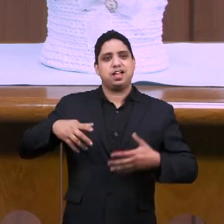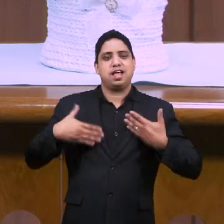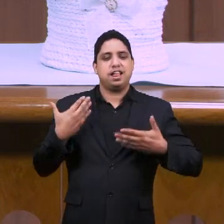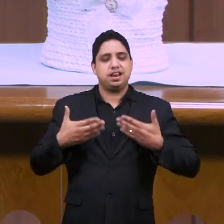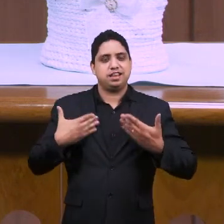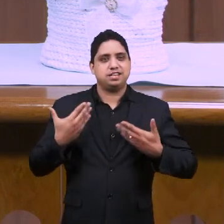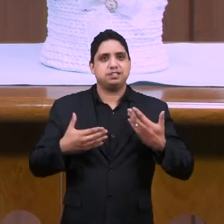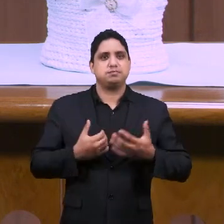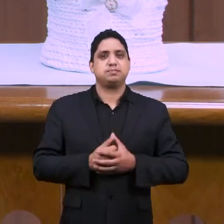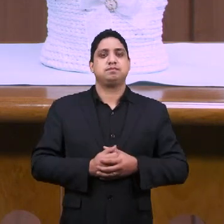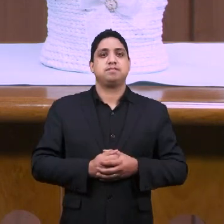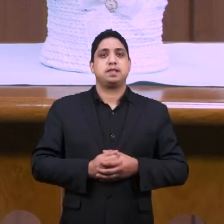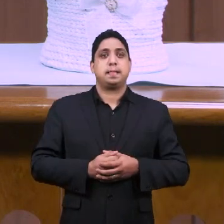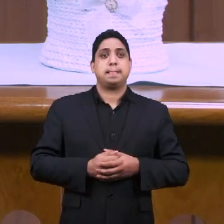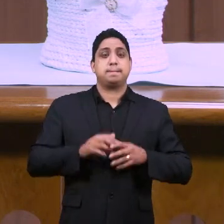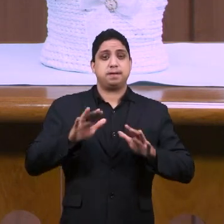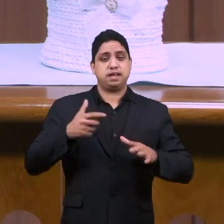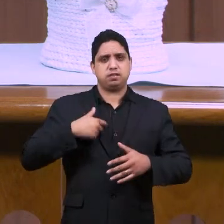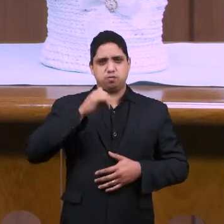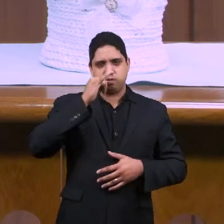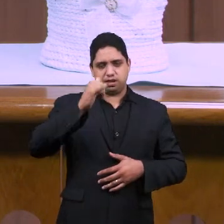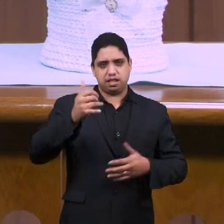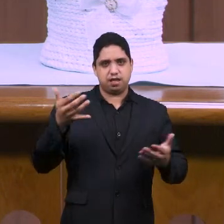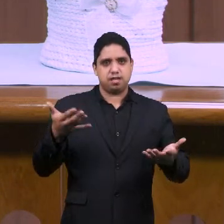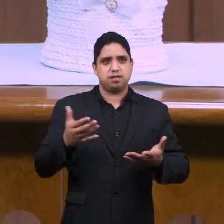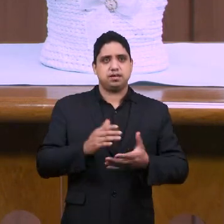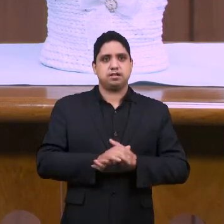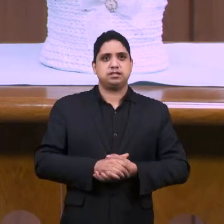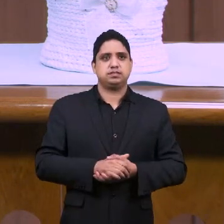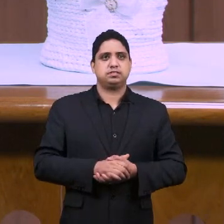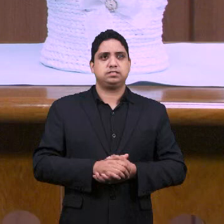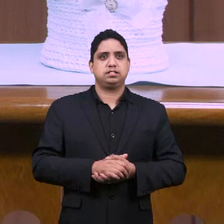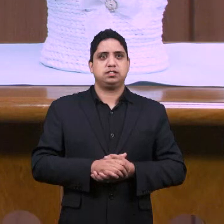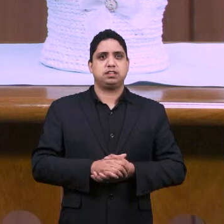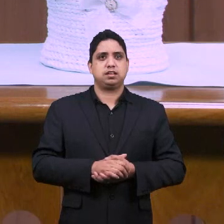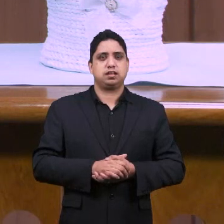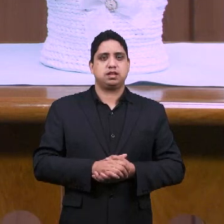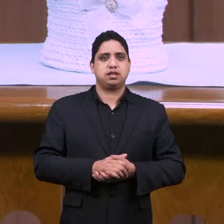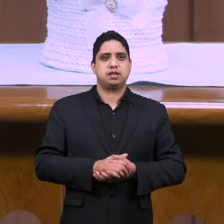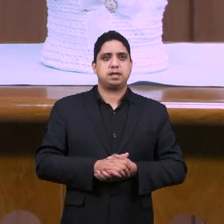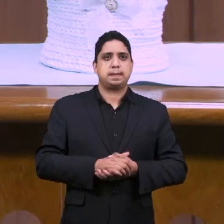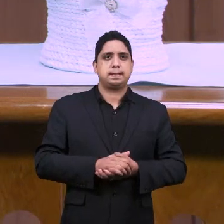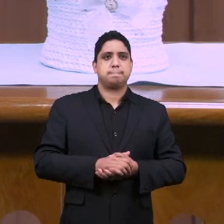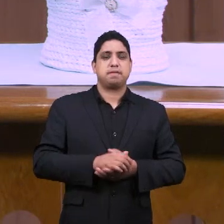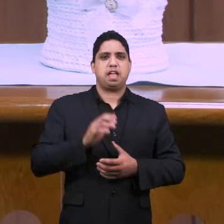pas? Et nous nous réjouissons beaucoup avec eux. Et ma parole maintenant,